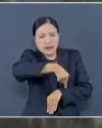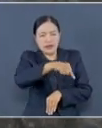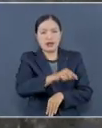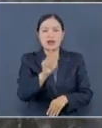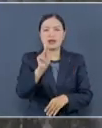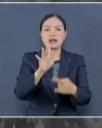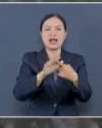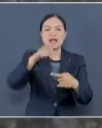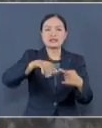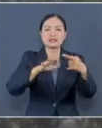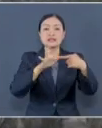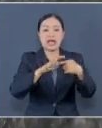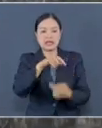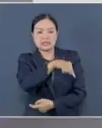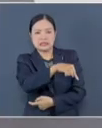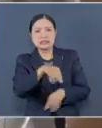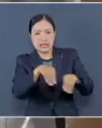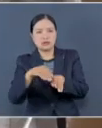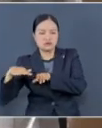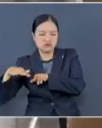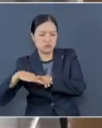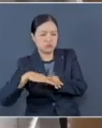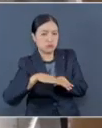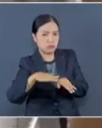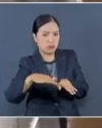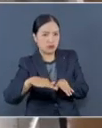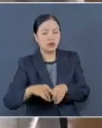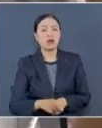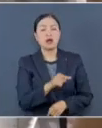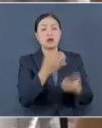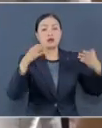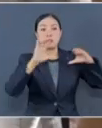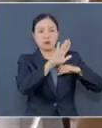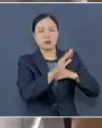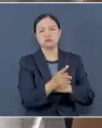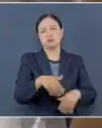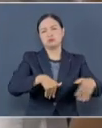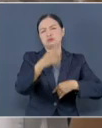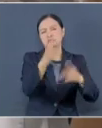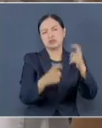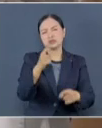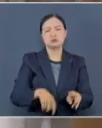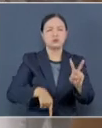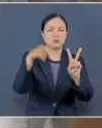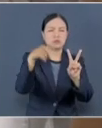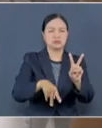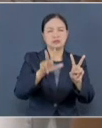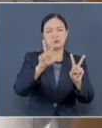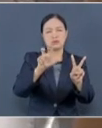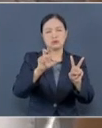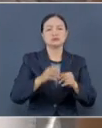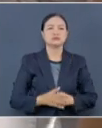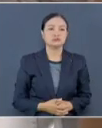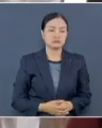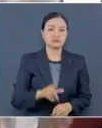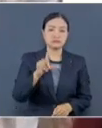อากาศอย่างหนักหน่วงครับขณะเดียวกันทางการของกาซ่าระบุว่ามีชาวกาซ่าเนี่ยเสียชีวิตแล้วมากกว่า 2,300รายโดยประมาณ